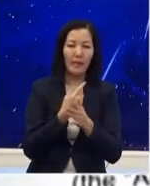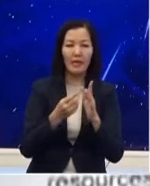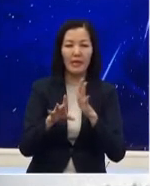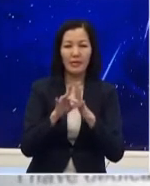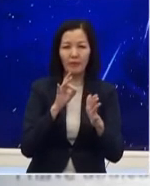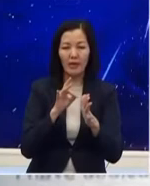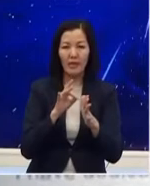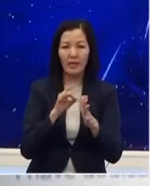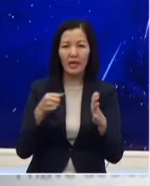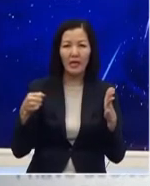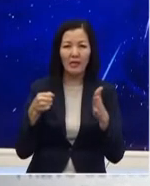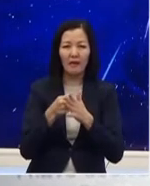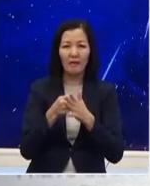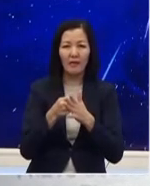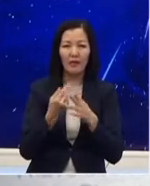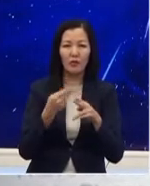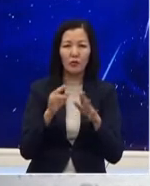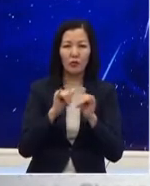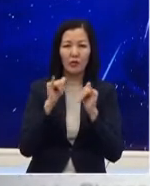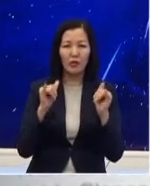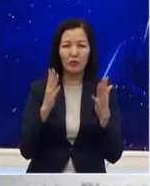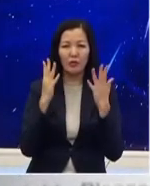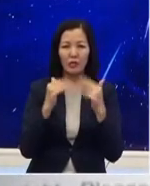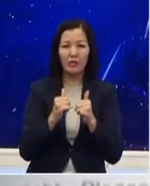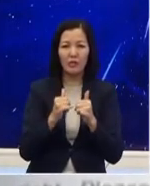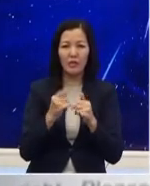Но давление на него растет в том числе и со стороны